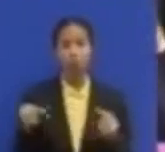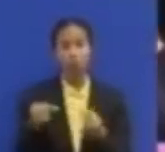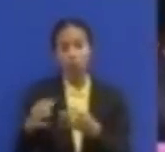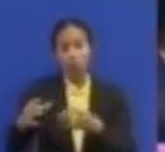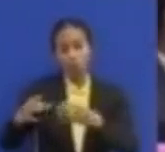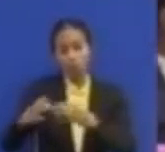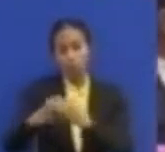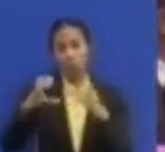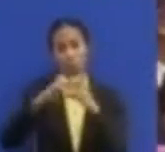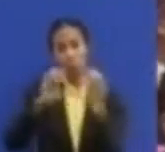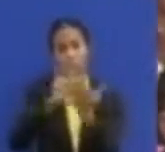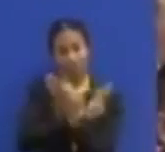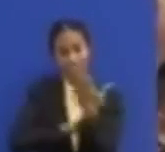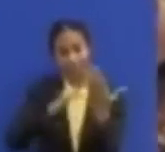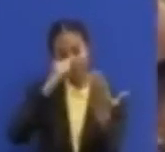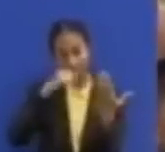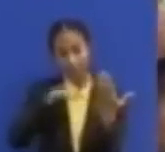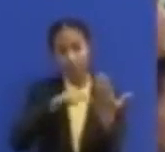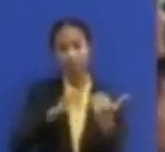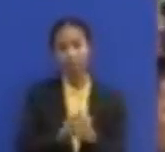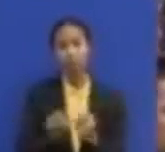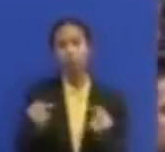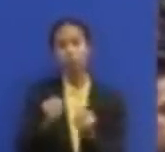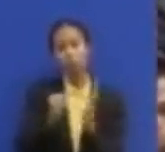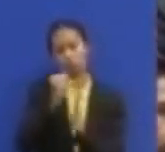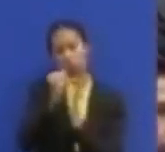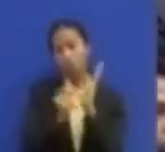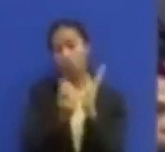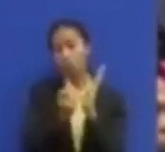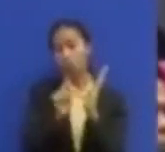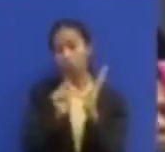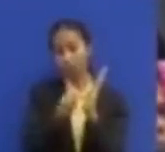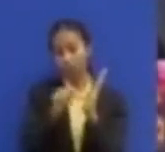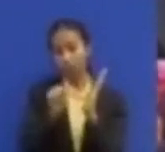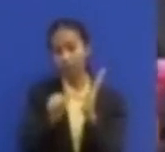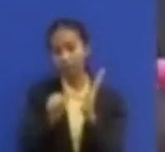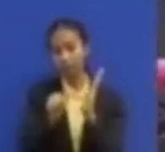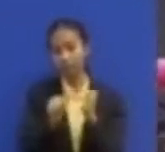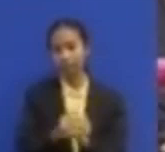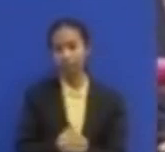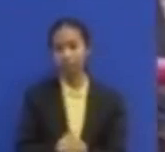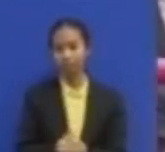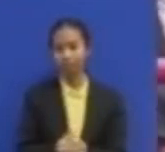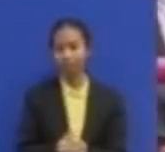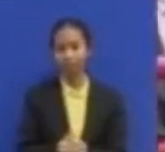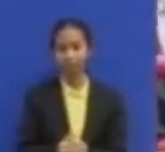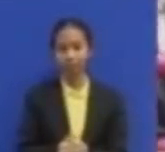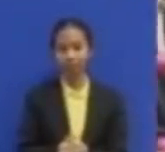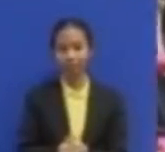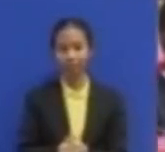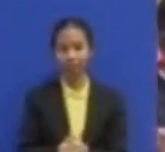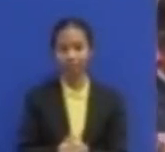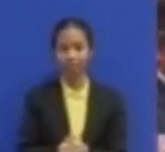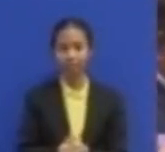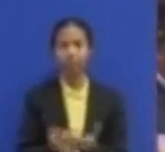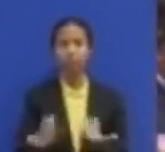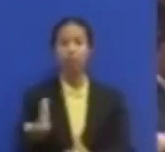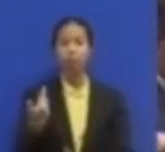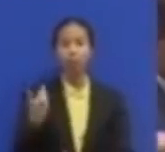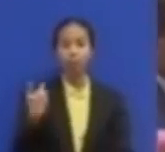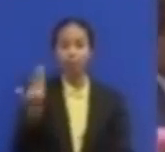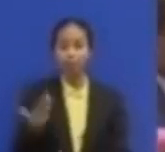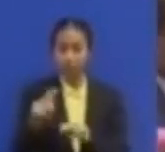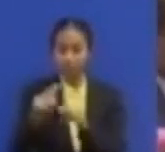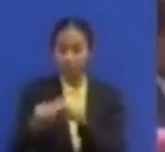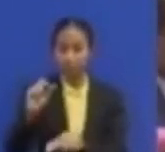ชาดาไทยเศรษฐ์จากอุทัยธานีนะครับมุมบนด้านขวาด้านซ้ายนะครับเป็นท่านสุภชัยโพ